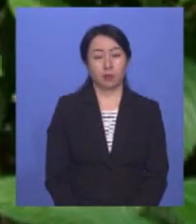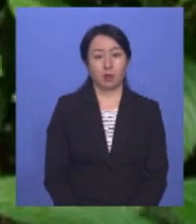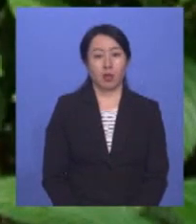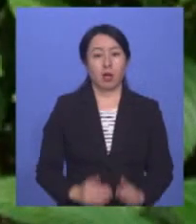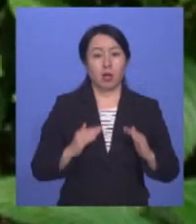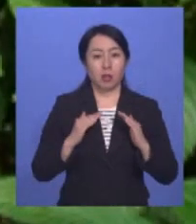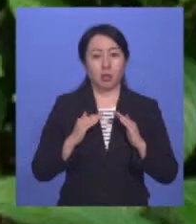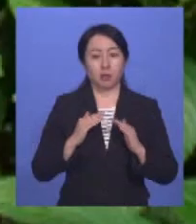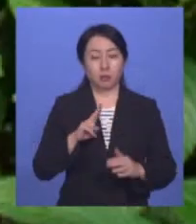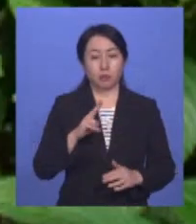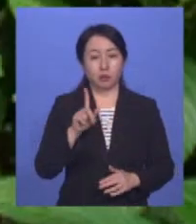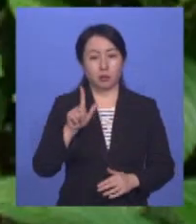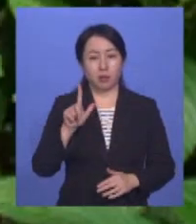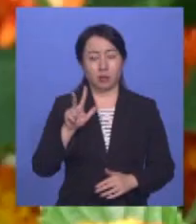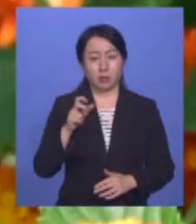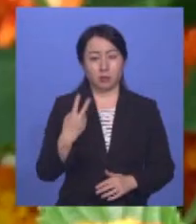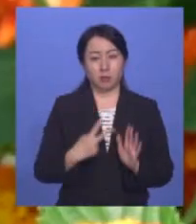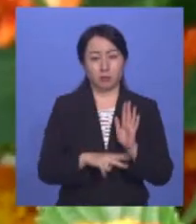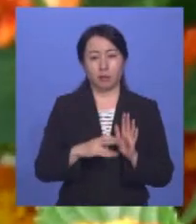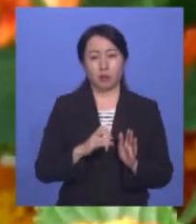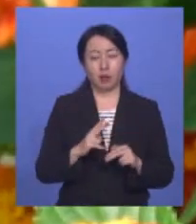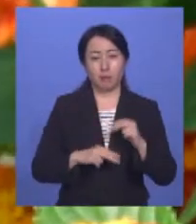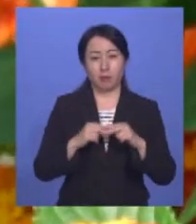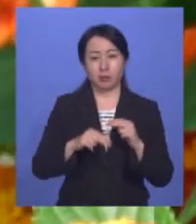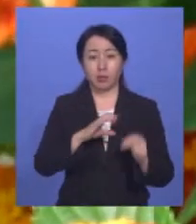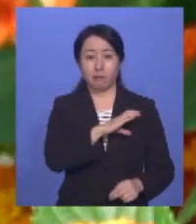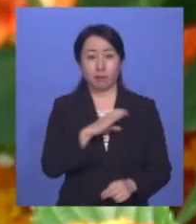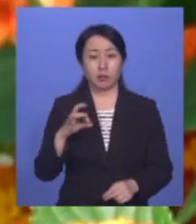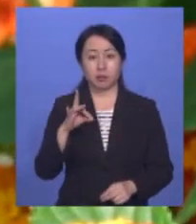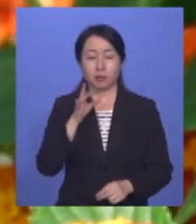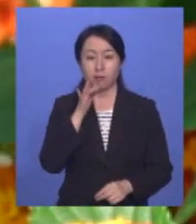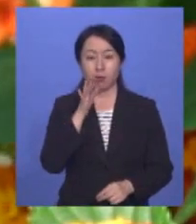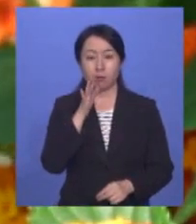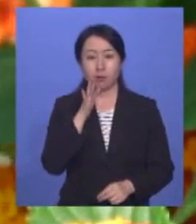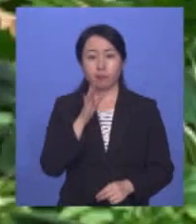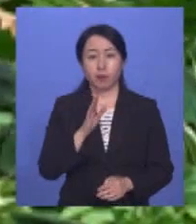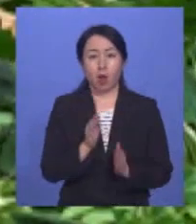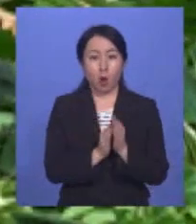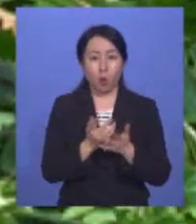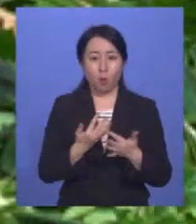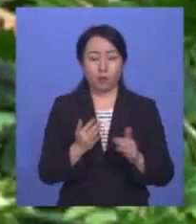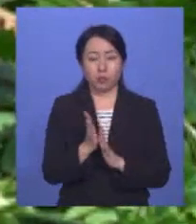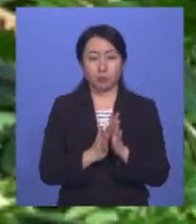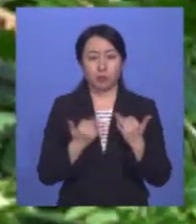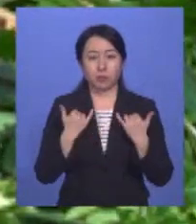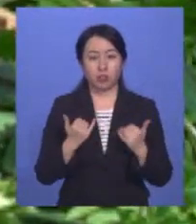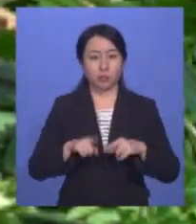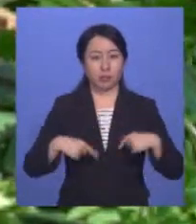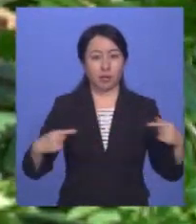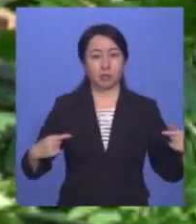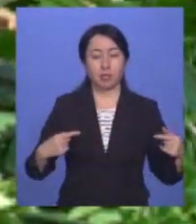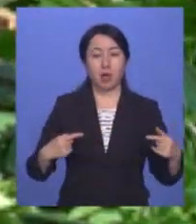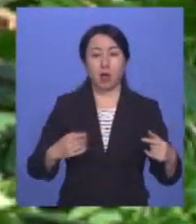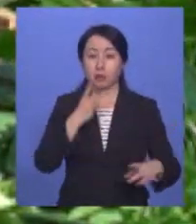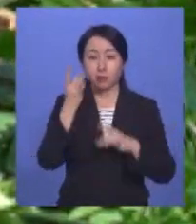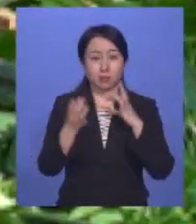Теплица площадью 375 квадратных метров построена еще в советское время. Здесь растили овощи, но теперь располагаются разнообразные